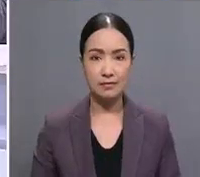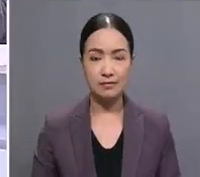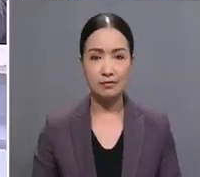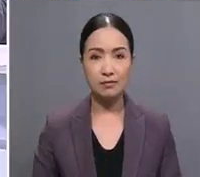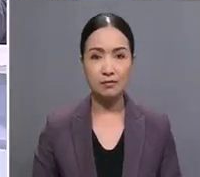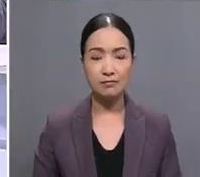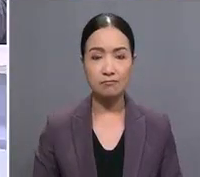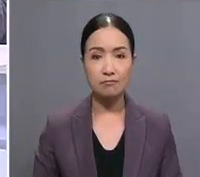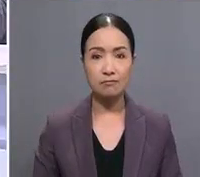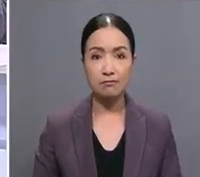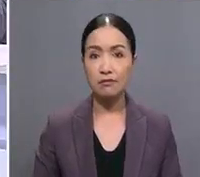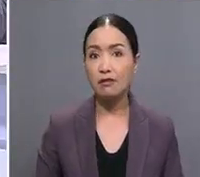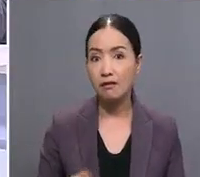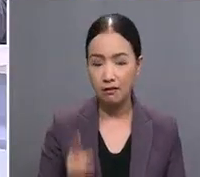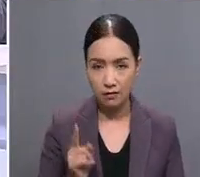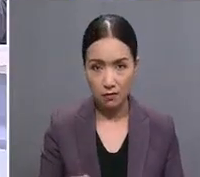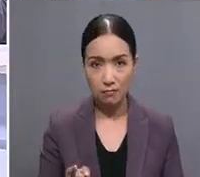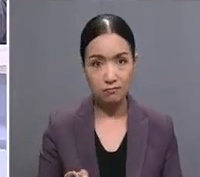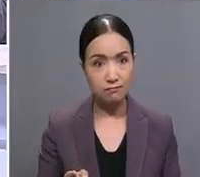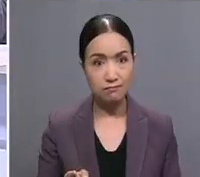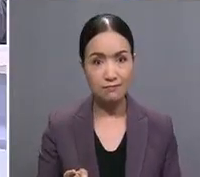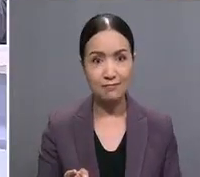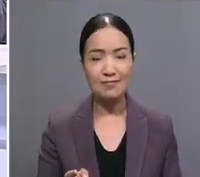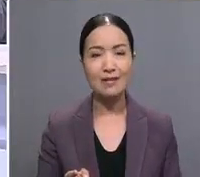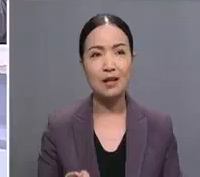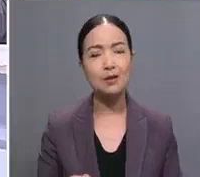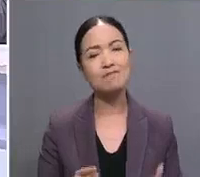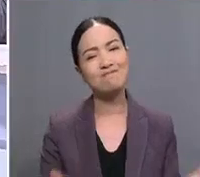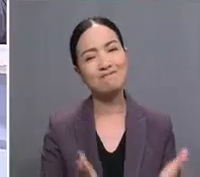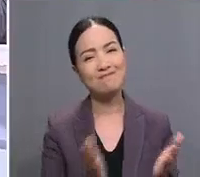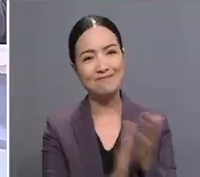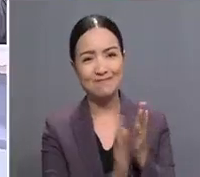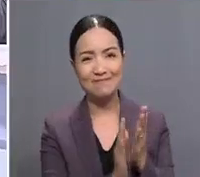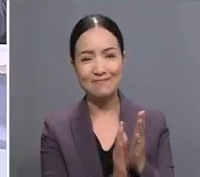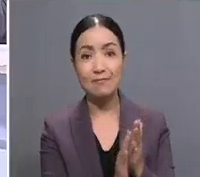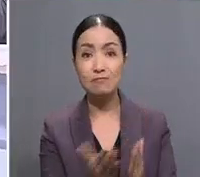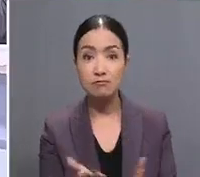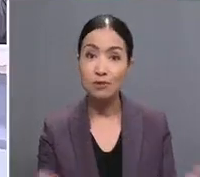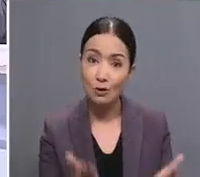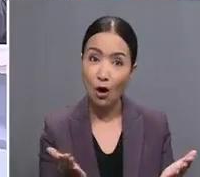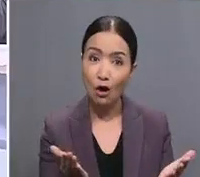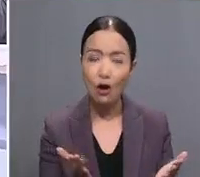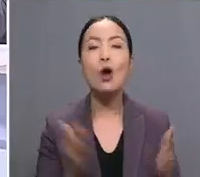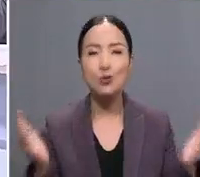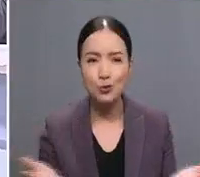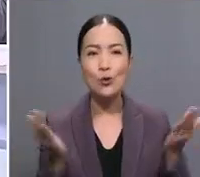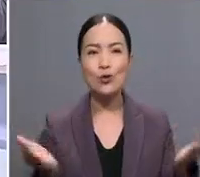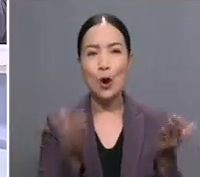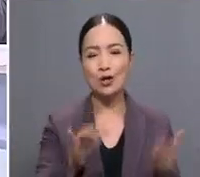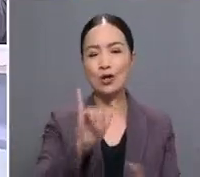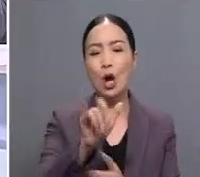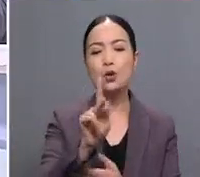ก็ต้องเค้าเรียกว่าอะไรอ่ะต้องมีสาระเสินหรือต้องอะไรดีต้องยกย่องเออ